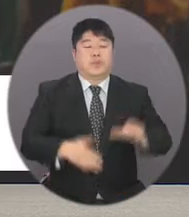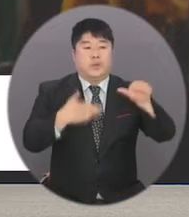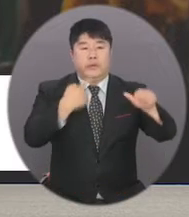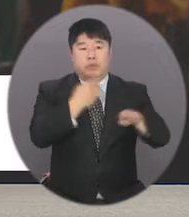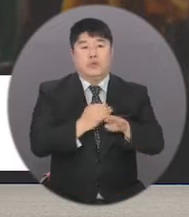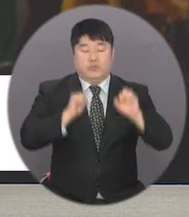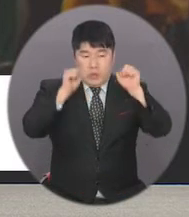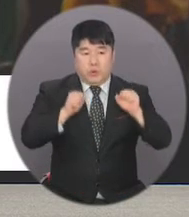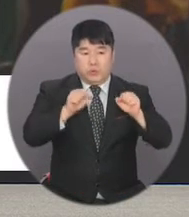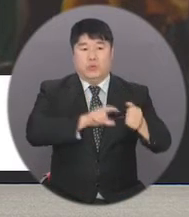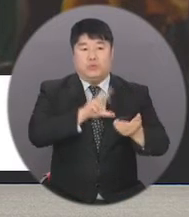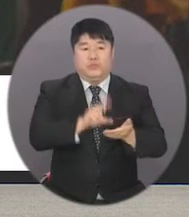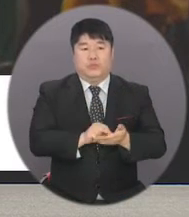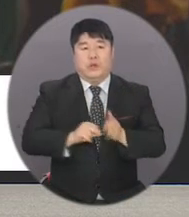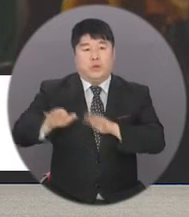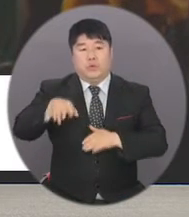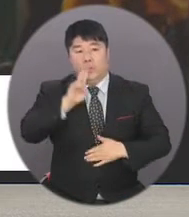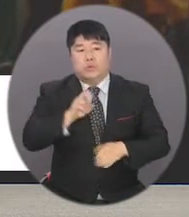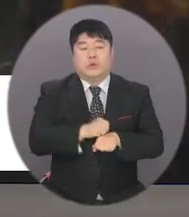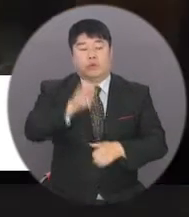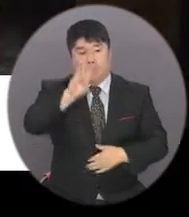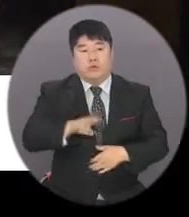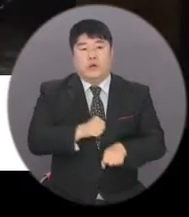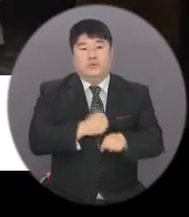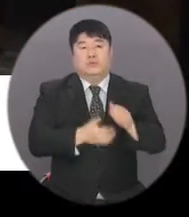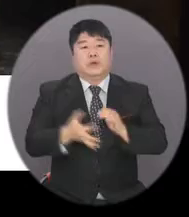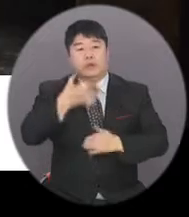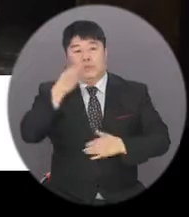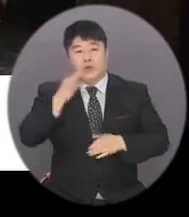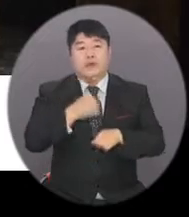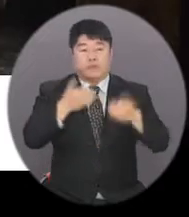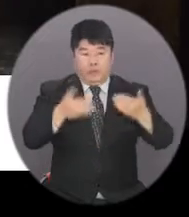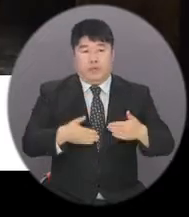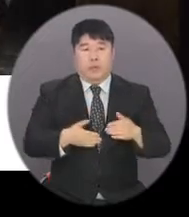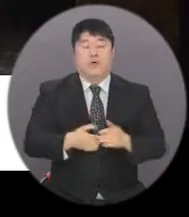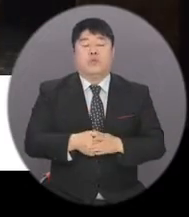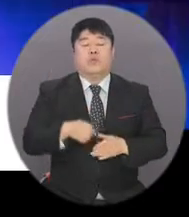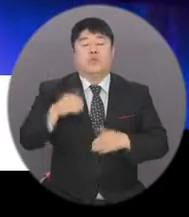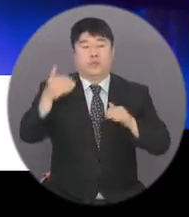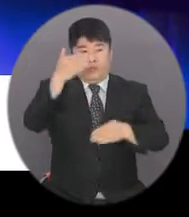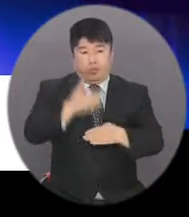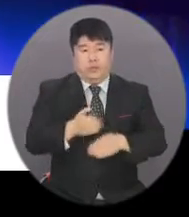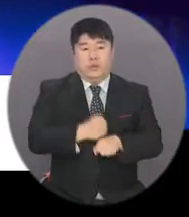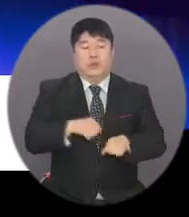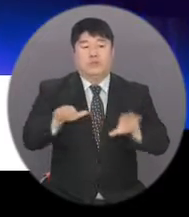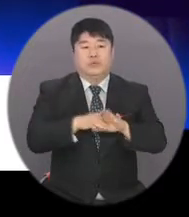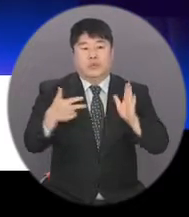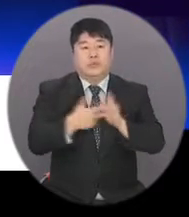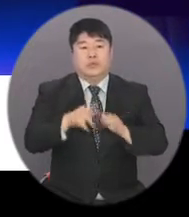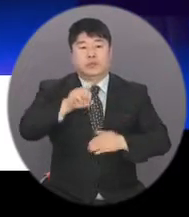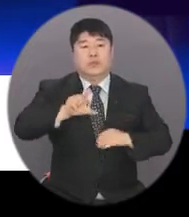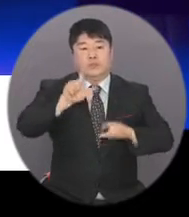5.18 민주화운동을 주제로 한 뮤지컬 광주가 성황리에 막을 내렸습니다. 광주문화재단에 따르면 지난